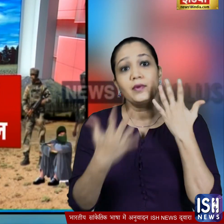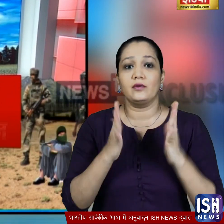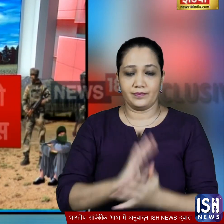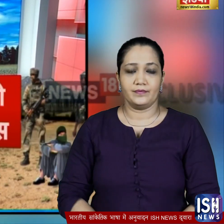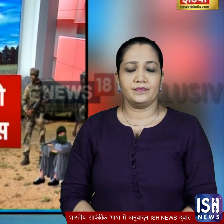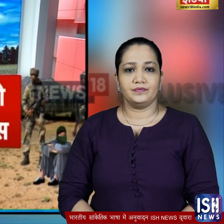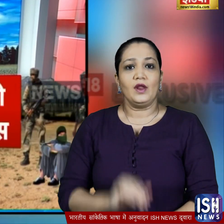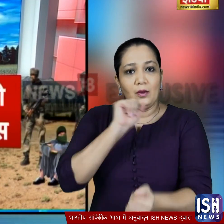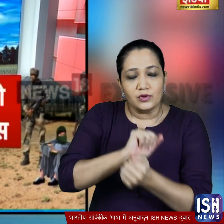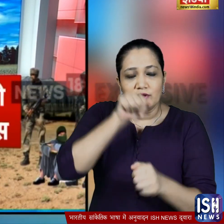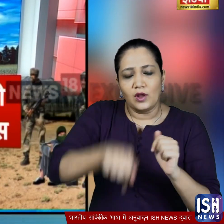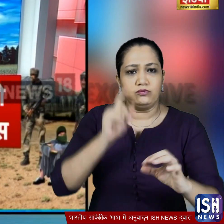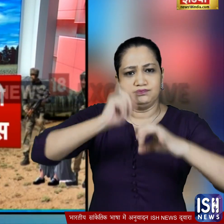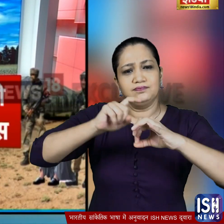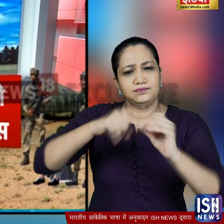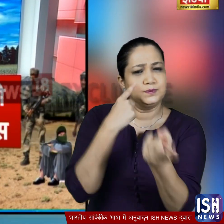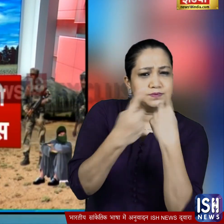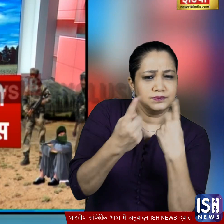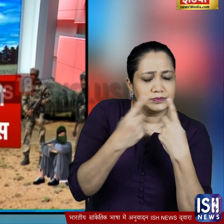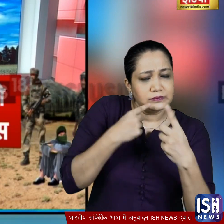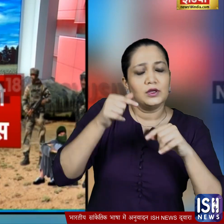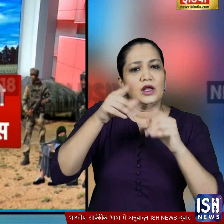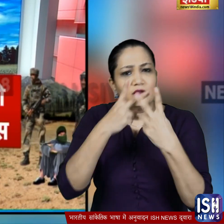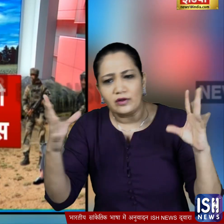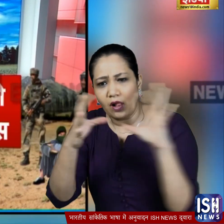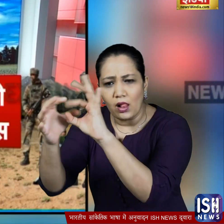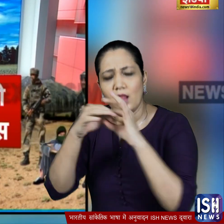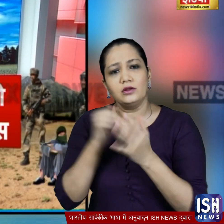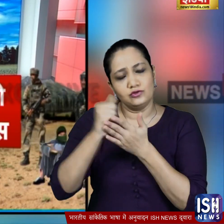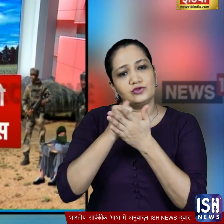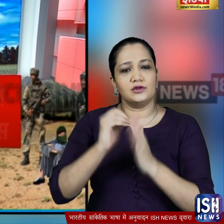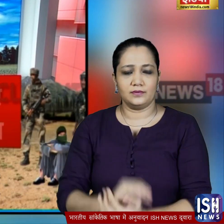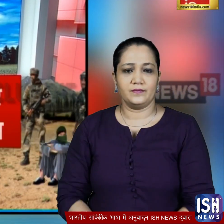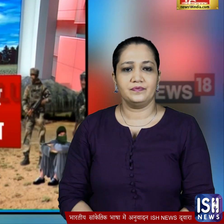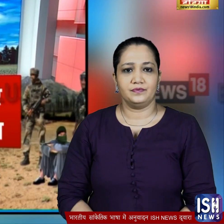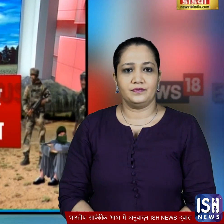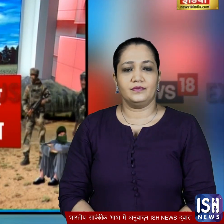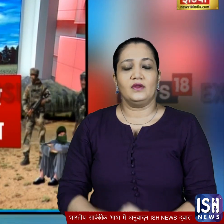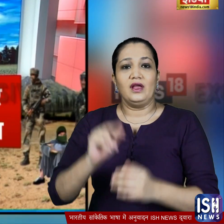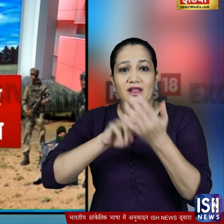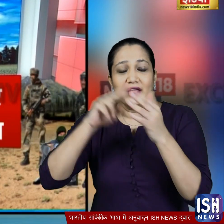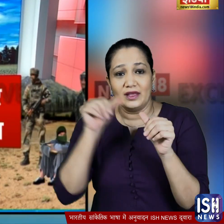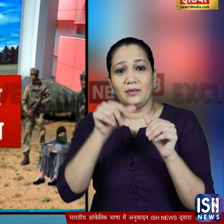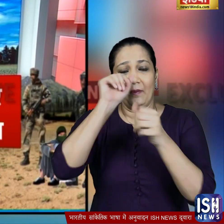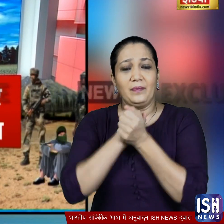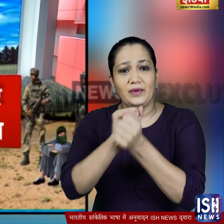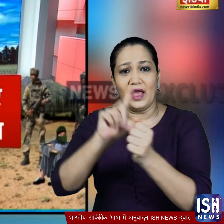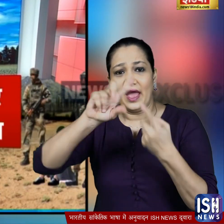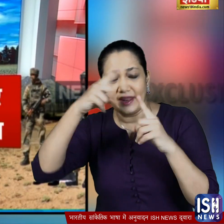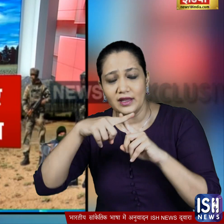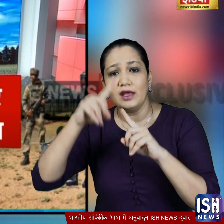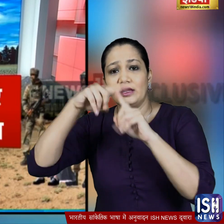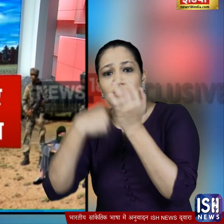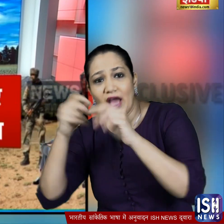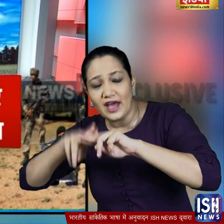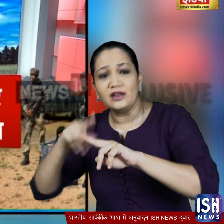पुलिस अब नदीम अबरार से पूछताछ के जरिए इससे जुड़ी कड़ियां जोड़ने की कोशिश करेगी। माना जा रहा है कि नदीम की गिरफ्तारी लश्कर और टीआरएफ जैसे संगठनों